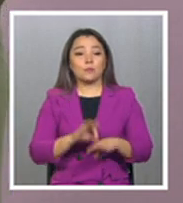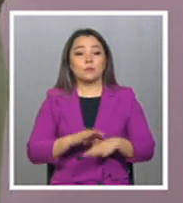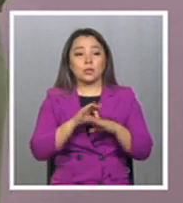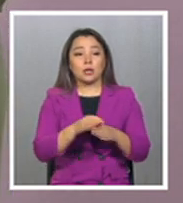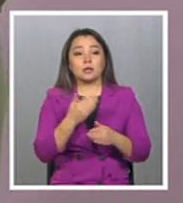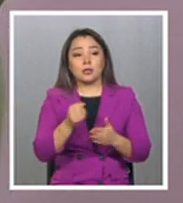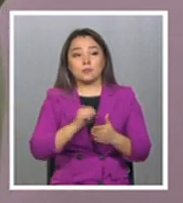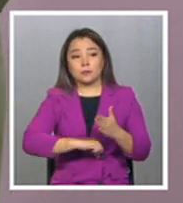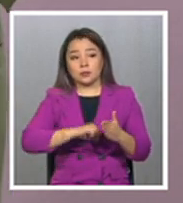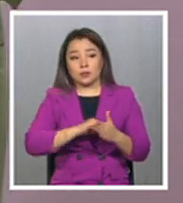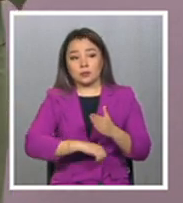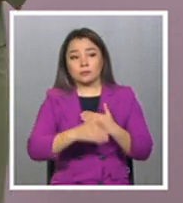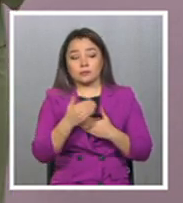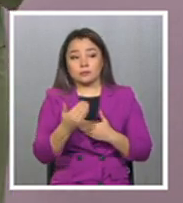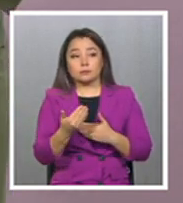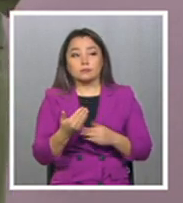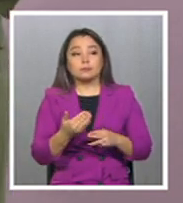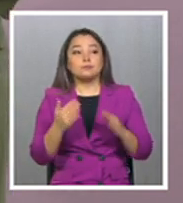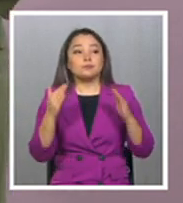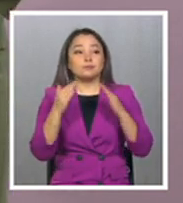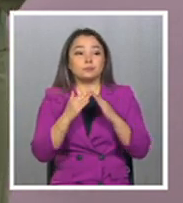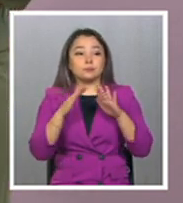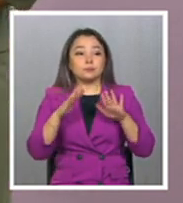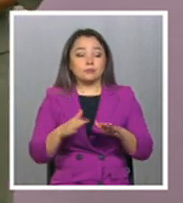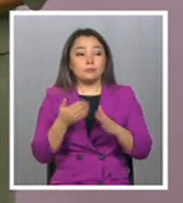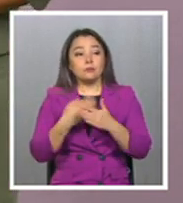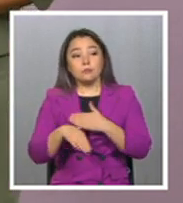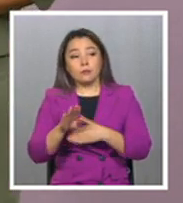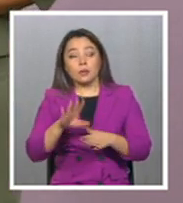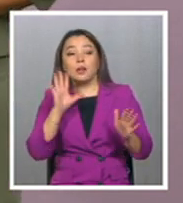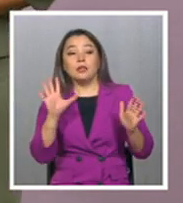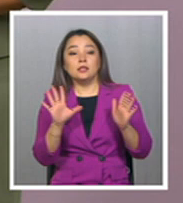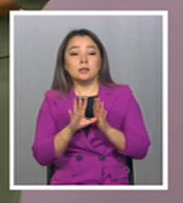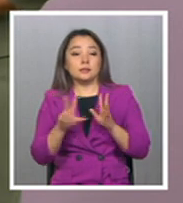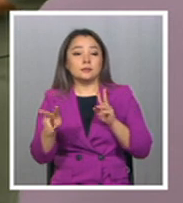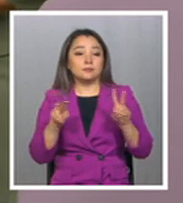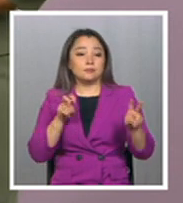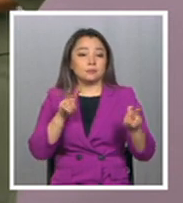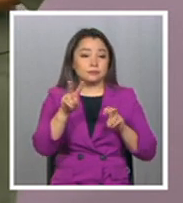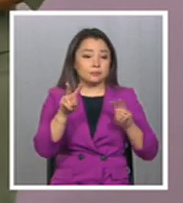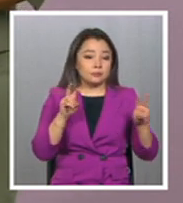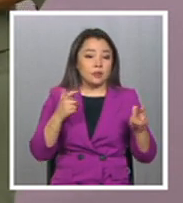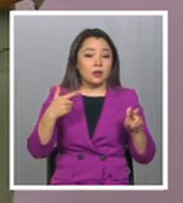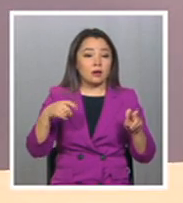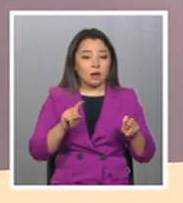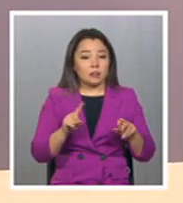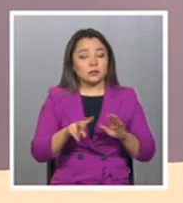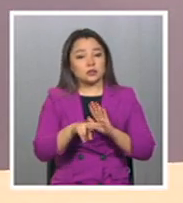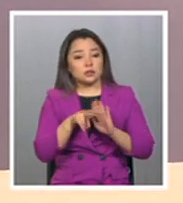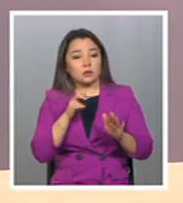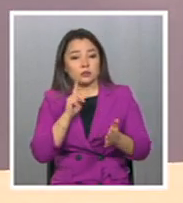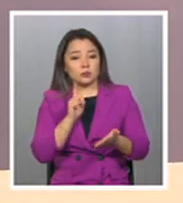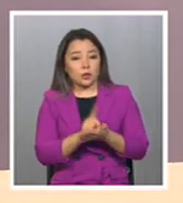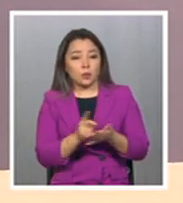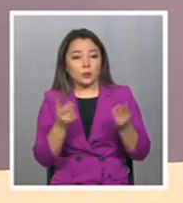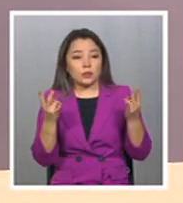шаралары. Үйден шығарда электр тогын, газды сөндіру керек екен.